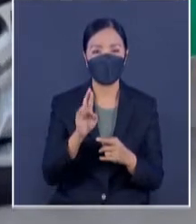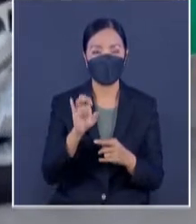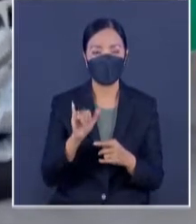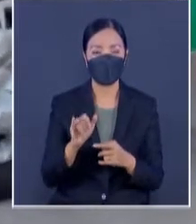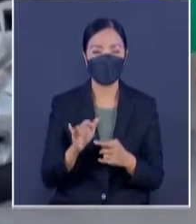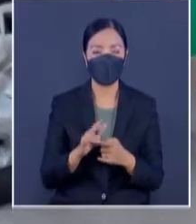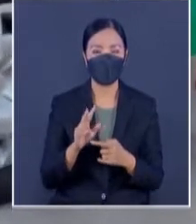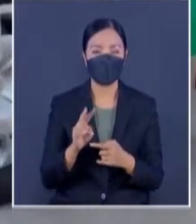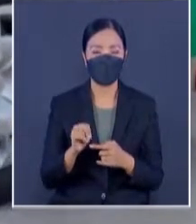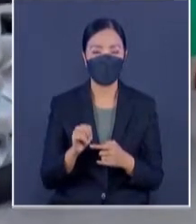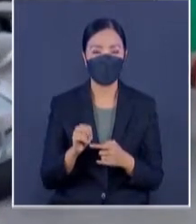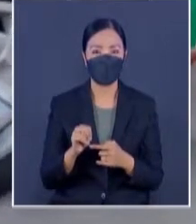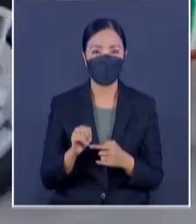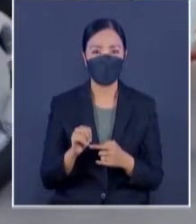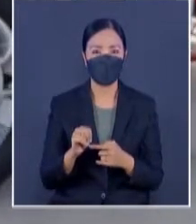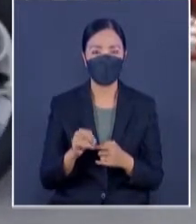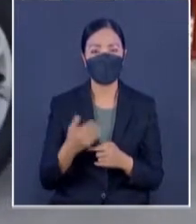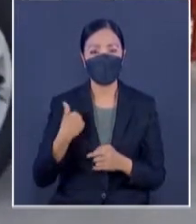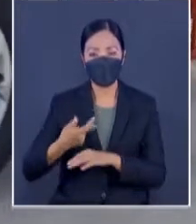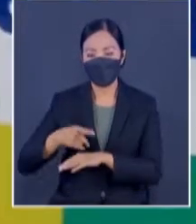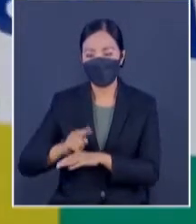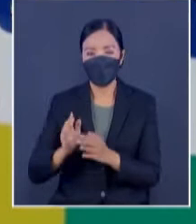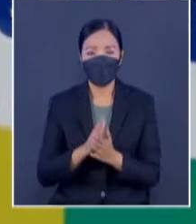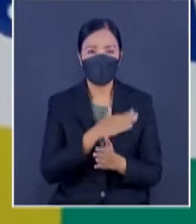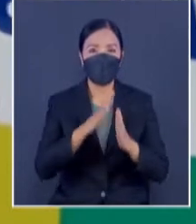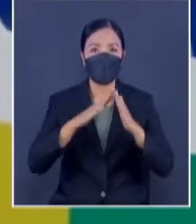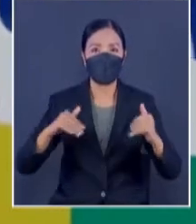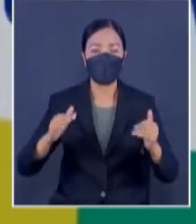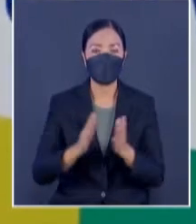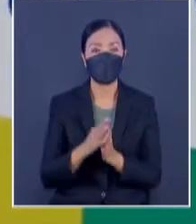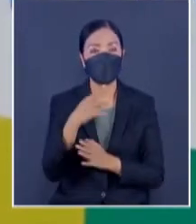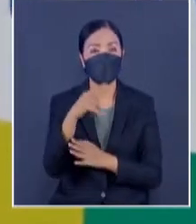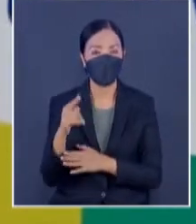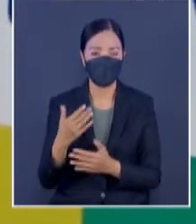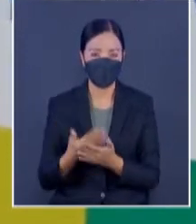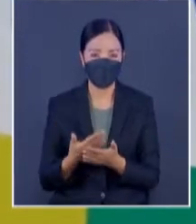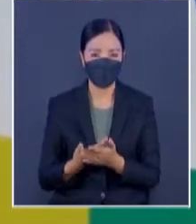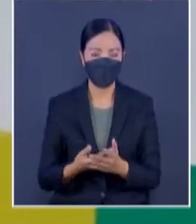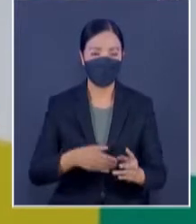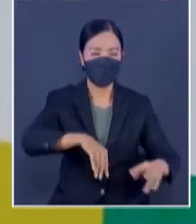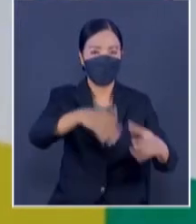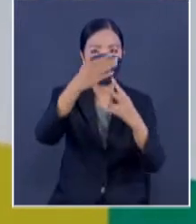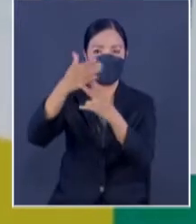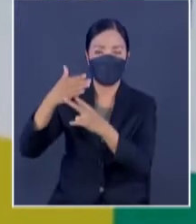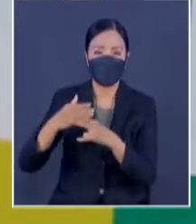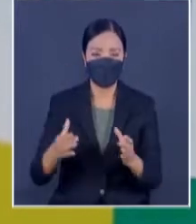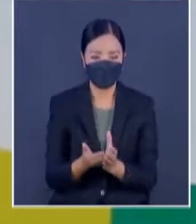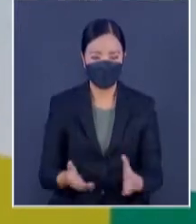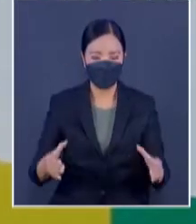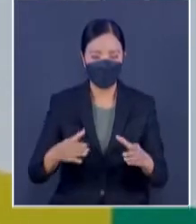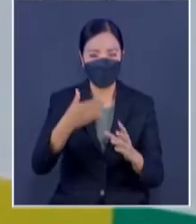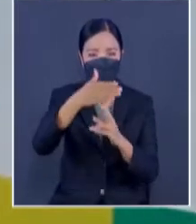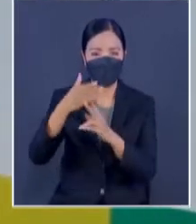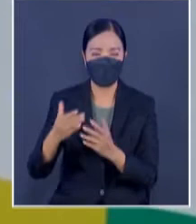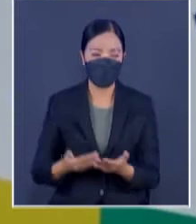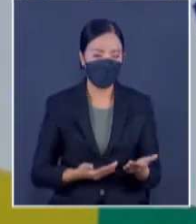ญโยหรือพระครูภาวนาชยานุสิทธิ์ประธานสงฆ์วัดป่าวังน้ำเย็นได้นำเงินทอดกฐินมาจัดซื้อรถพยาบาลให้กับโรง